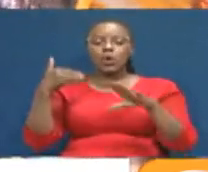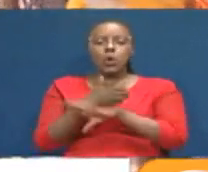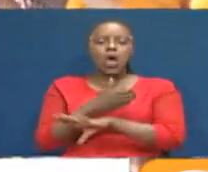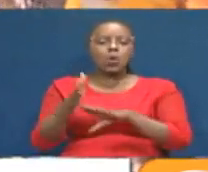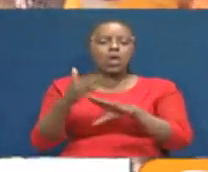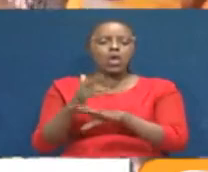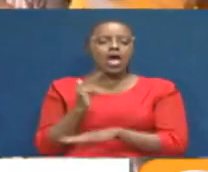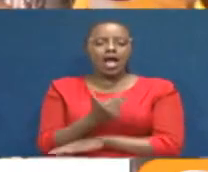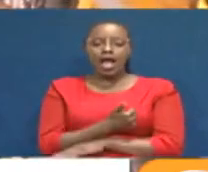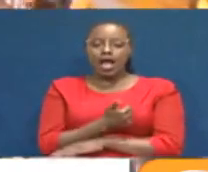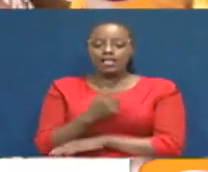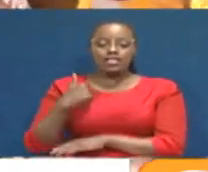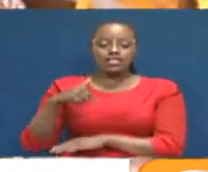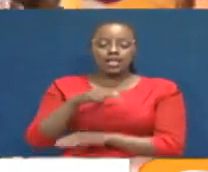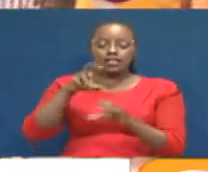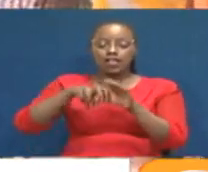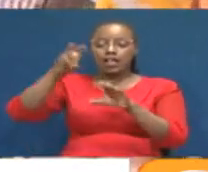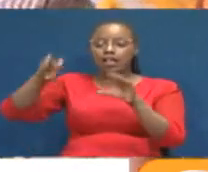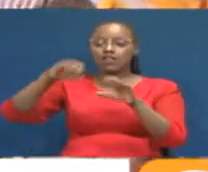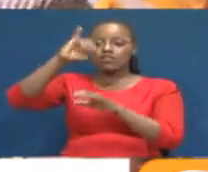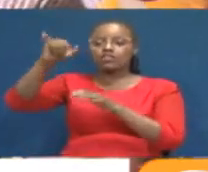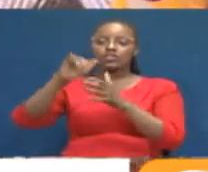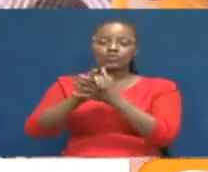walitutapeli sisi tukaondoka Jubilee.